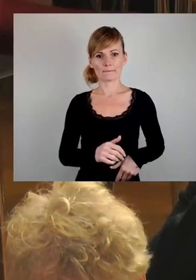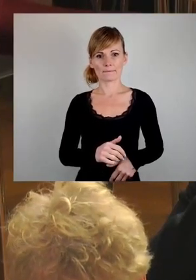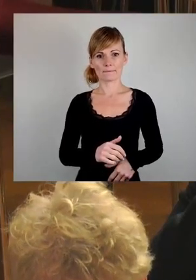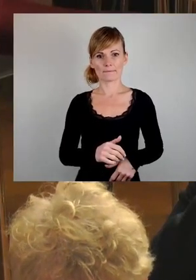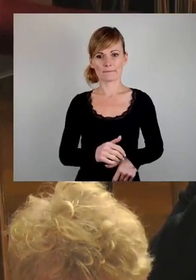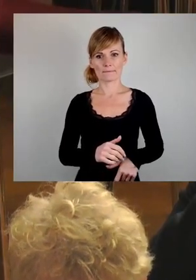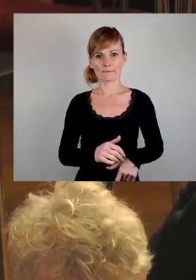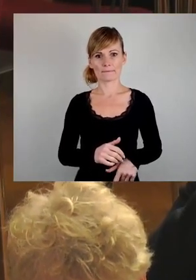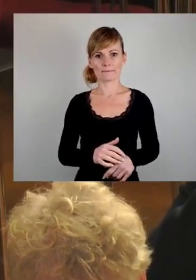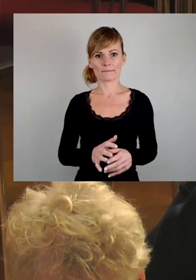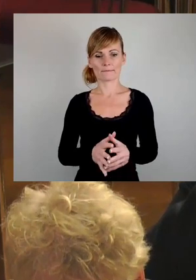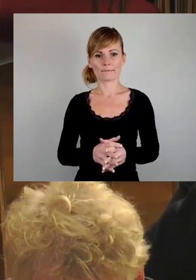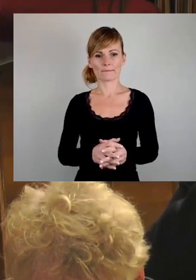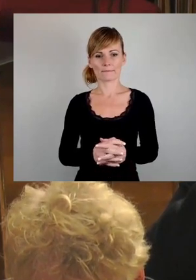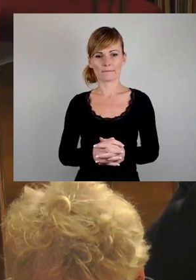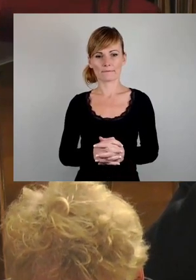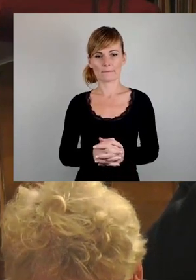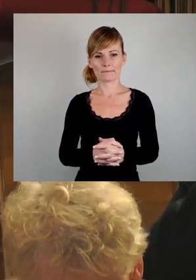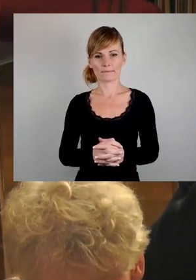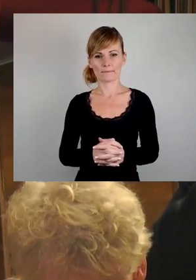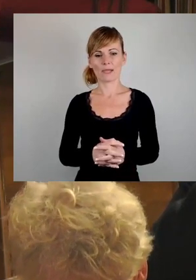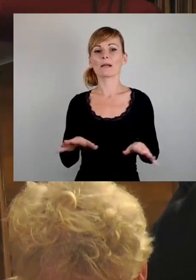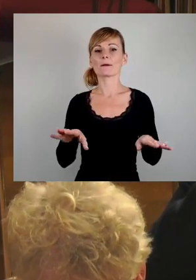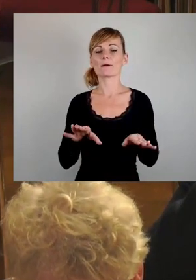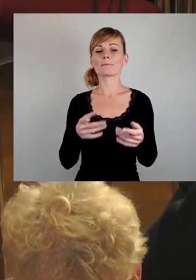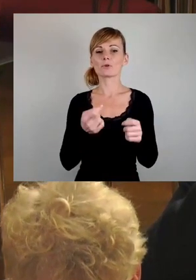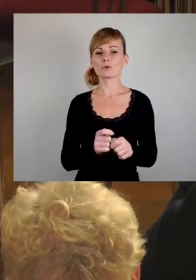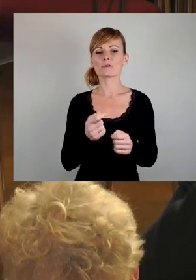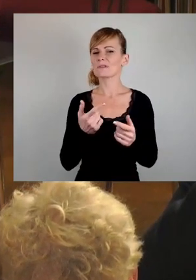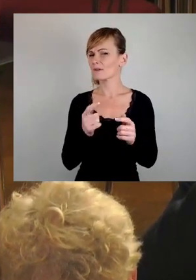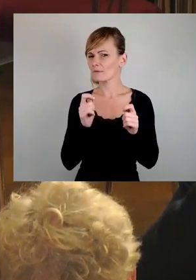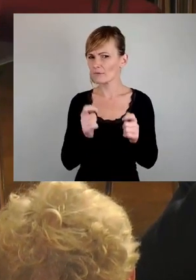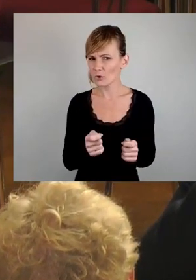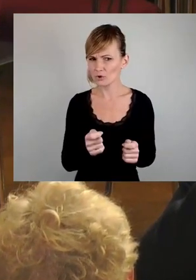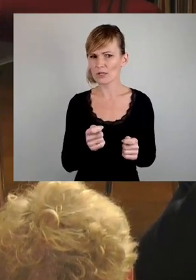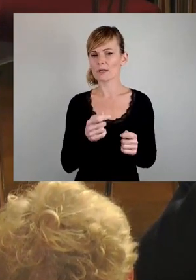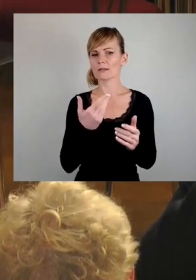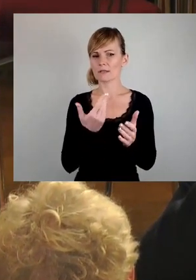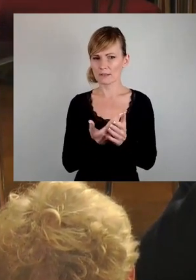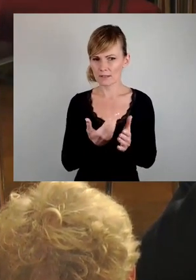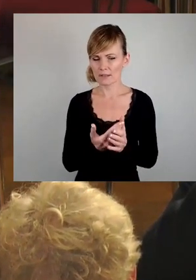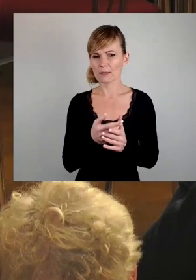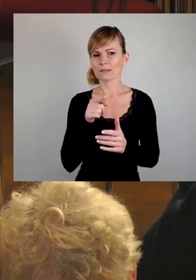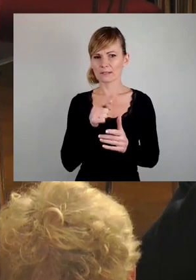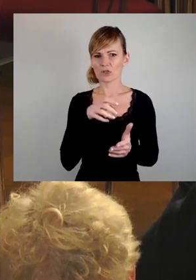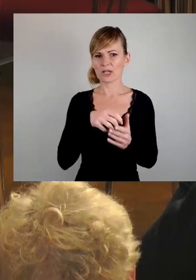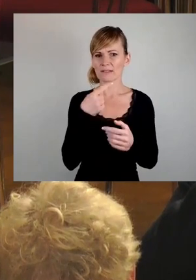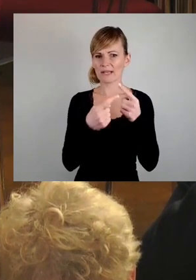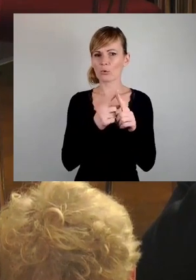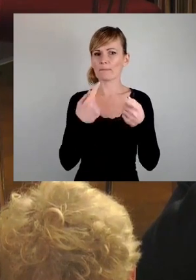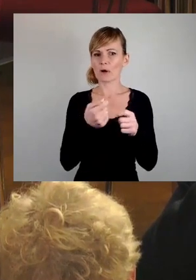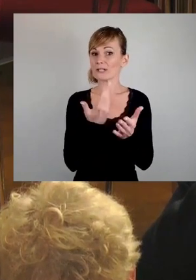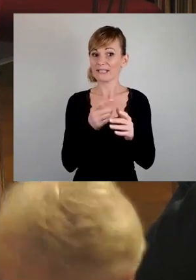falls nicht der Beschlussvorschlag von Stadtentwicklung und Bau hier zur Grundlage gemacht werden würde, müsste ich ja